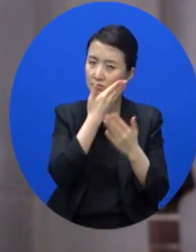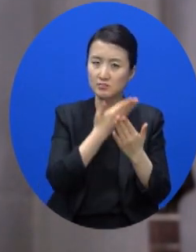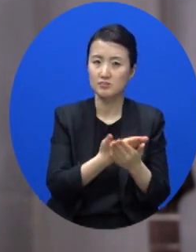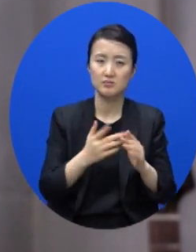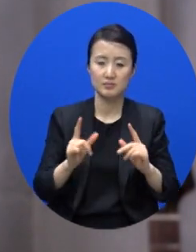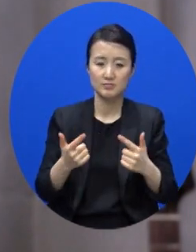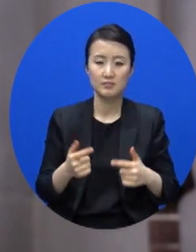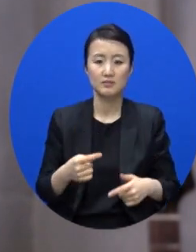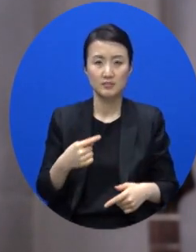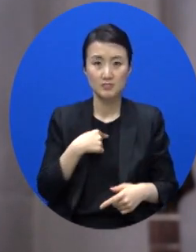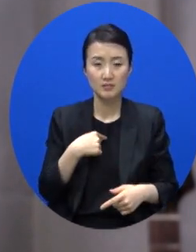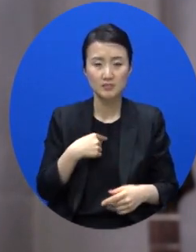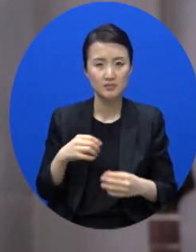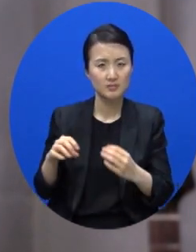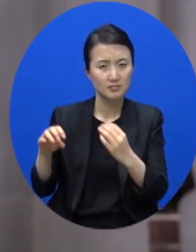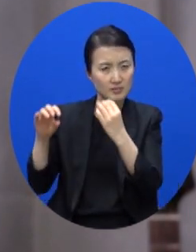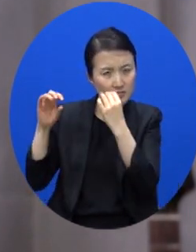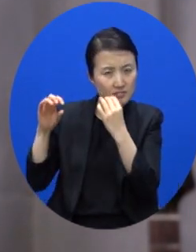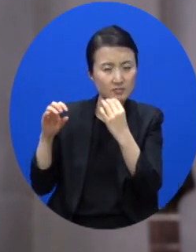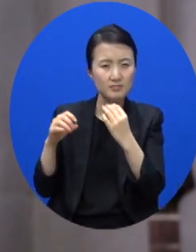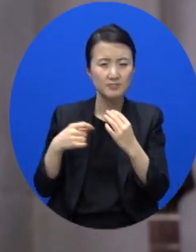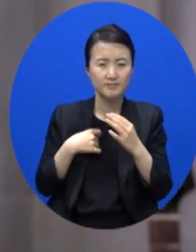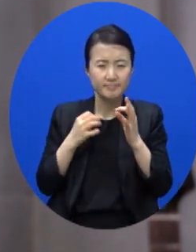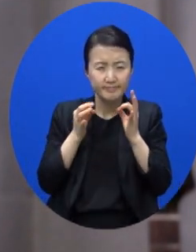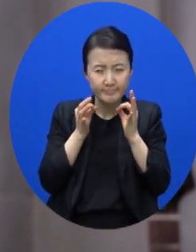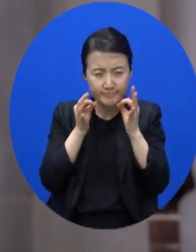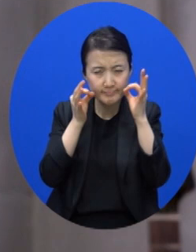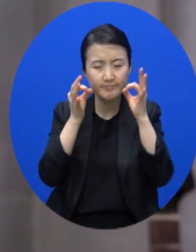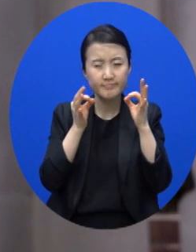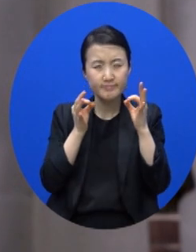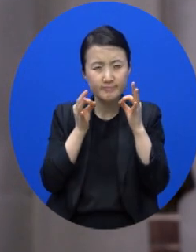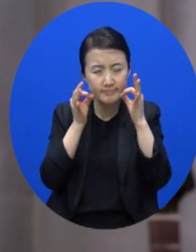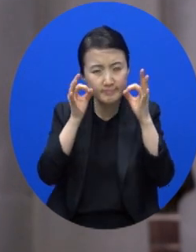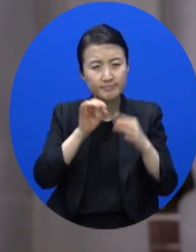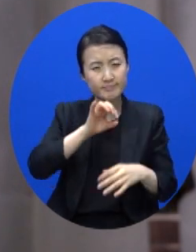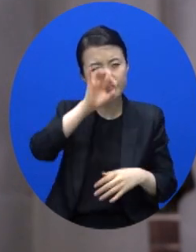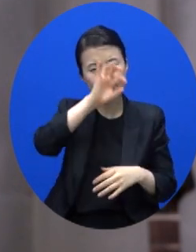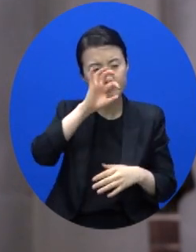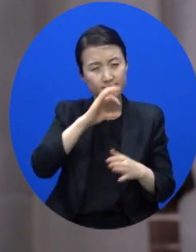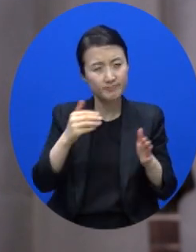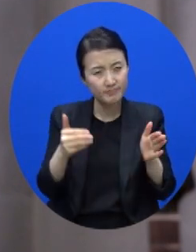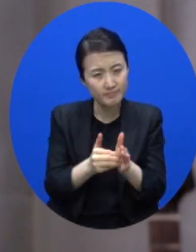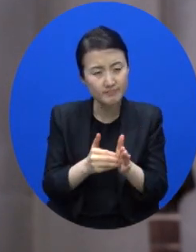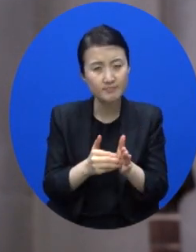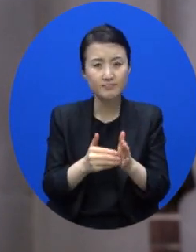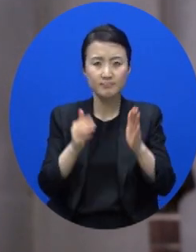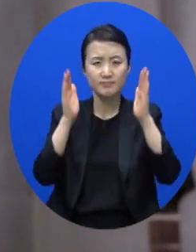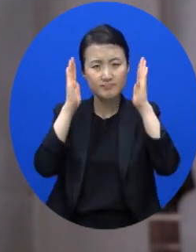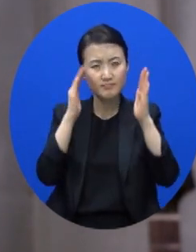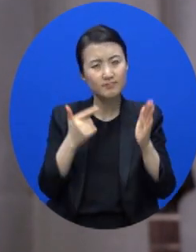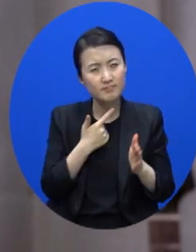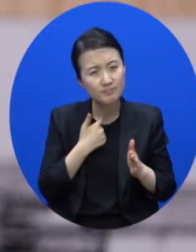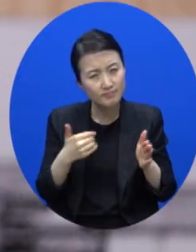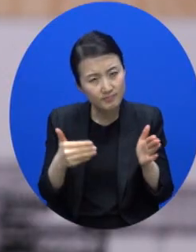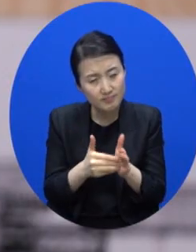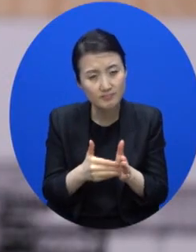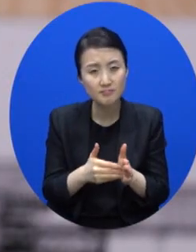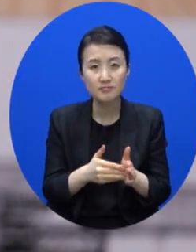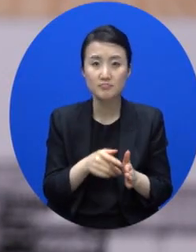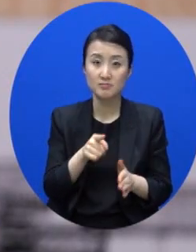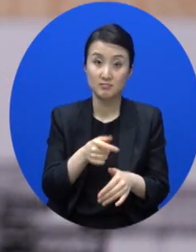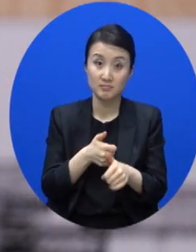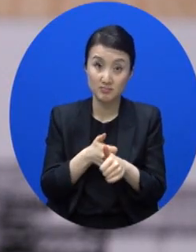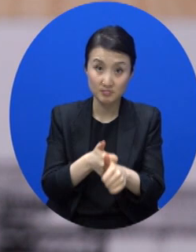번을 입에 대고 마음을 다해서 연습을 하고 공부를 했느냐에 따라서